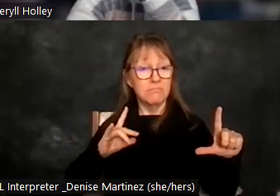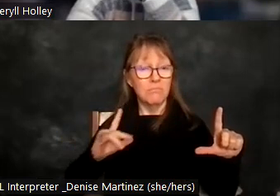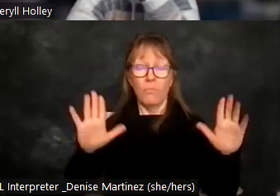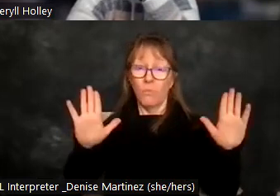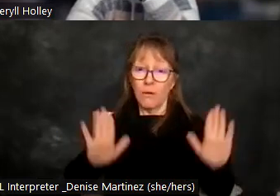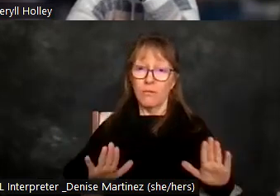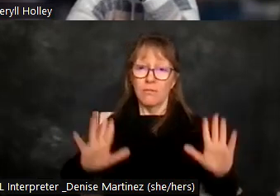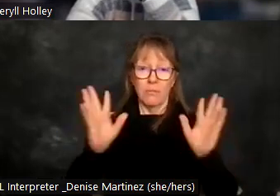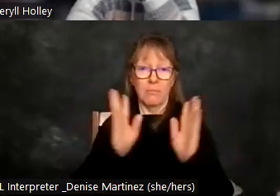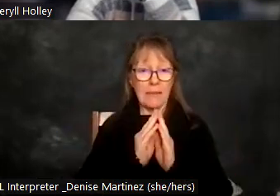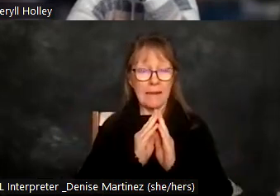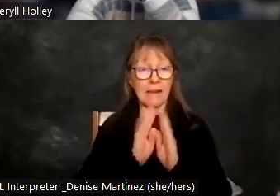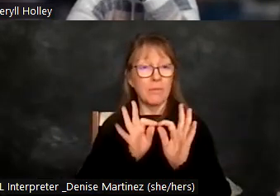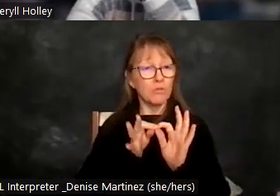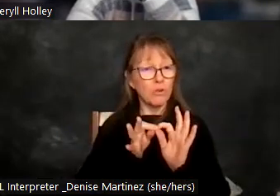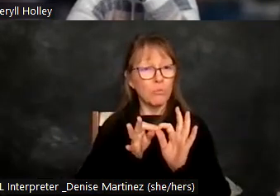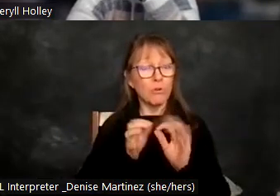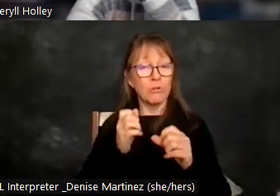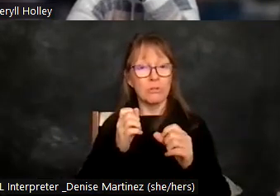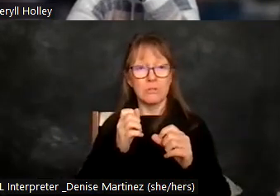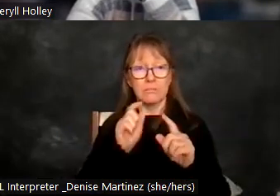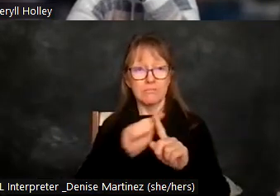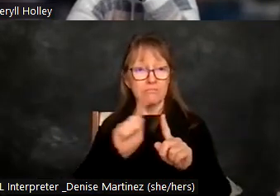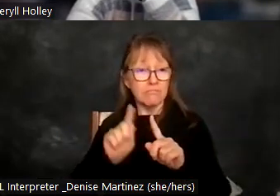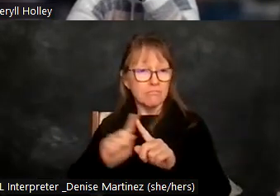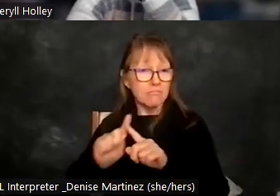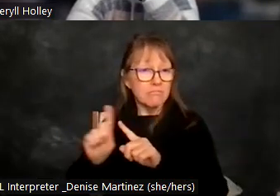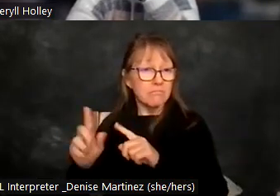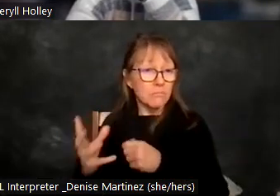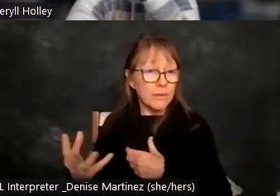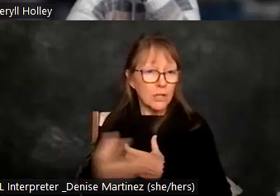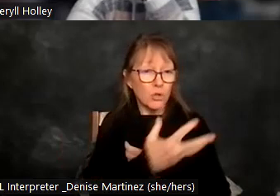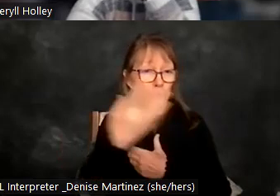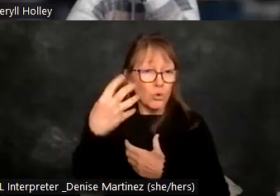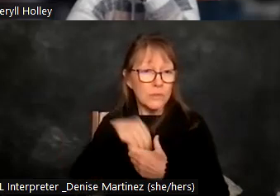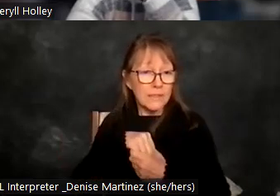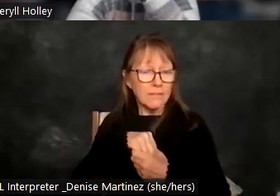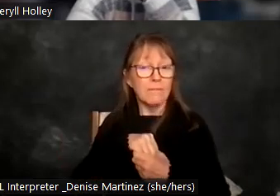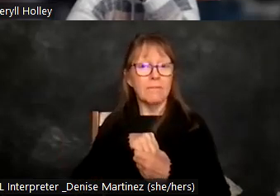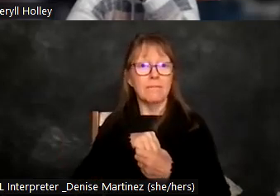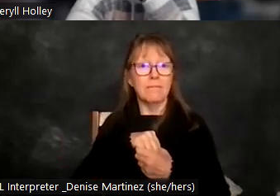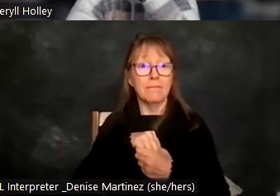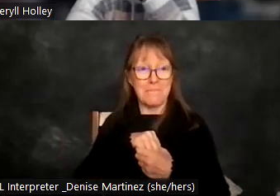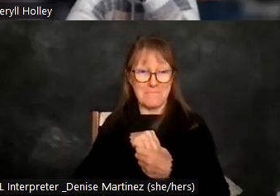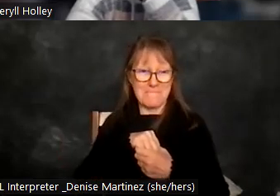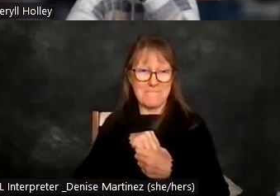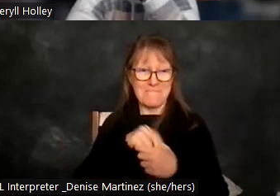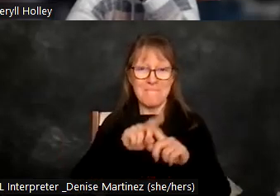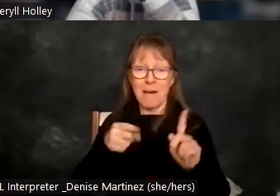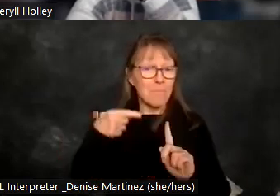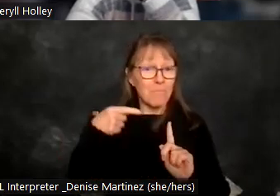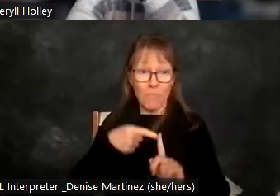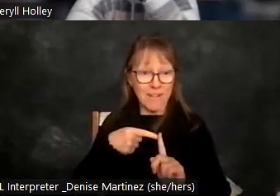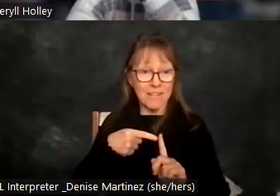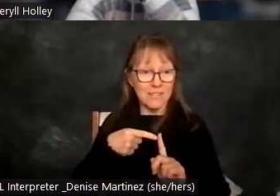très bon parce que nous avons un interprète là et c'est bon. Là, nous parler de, là, nous